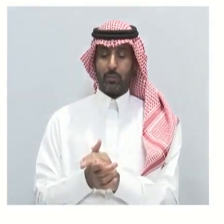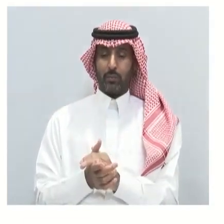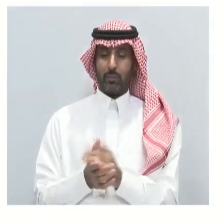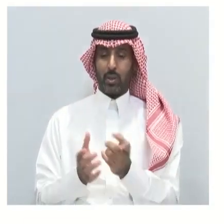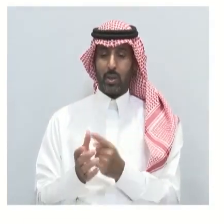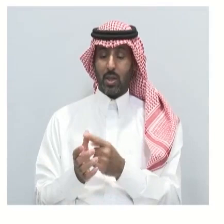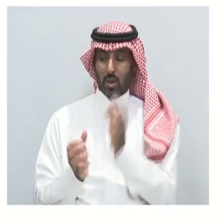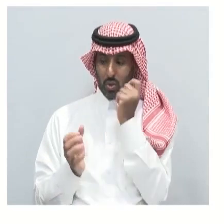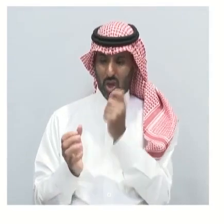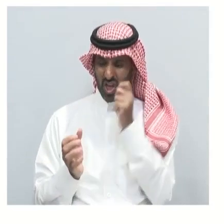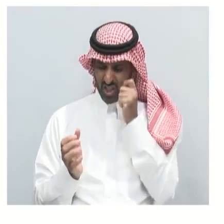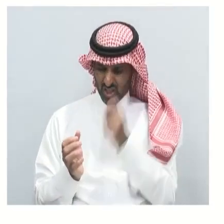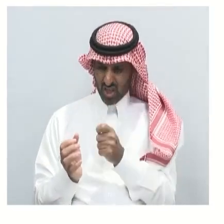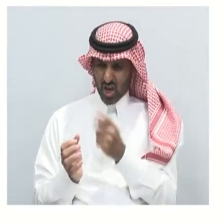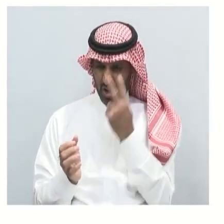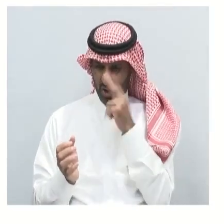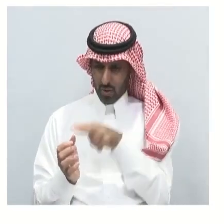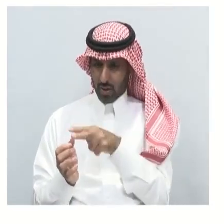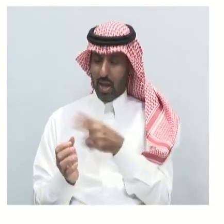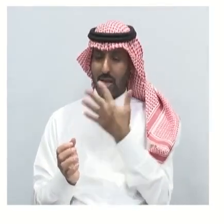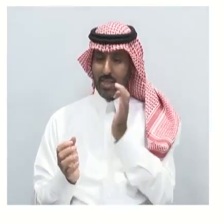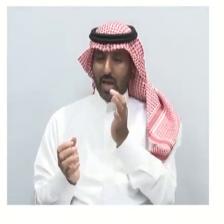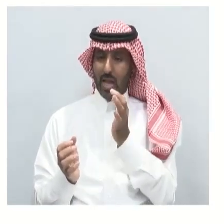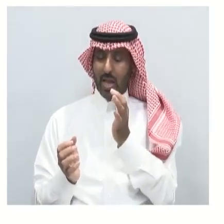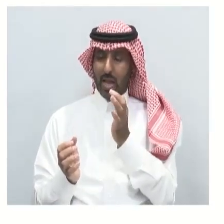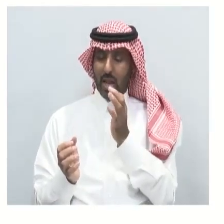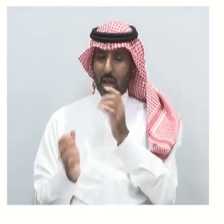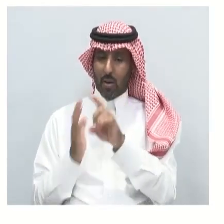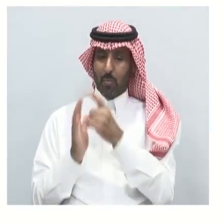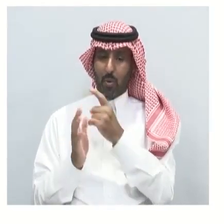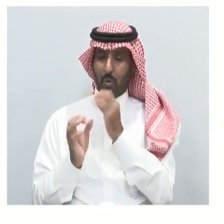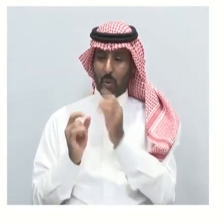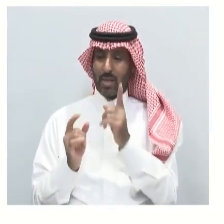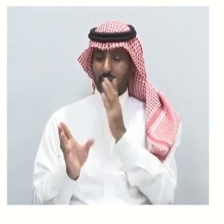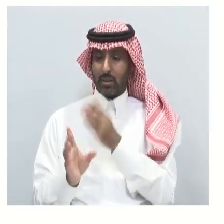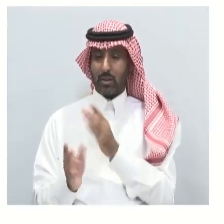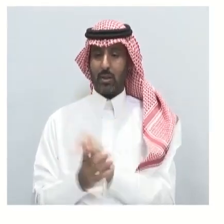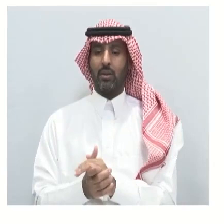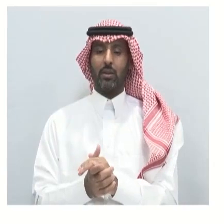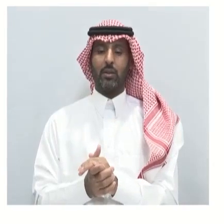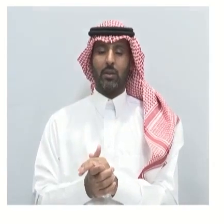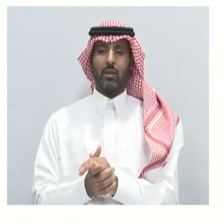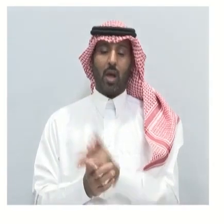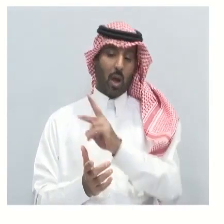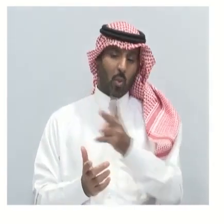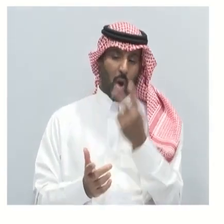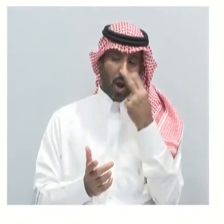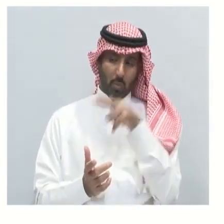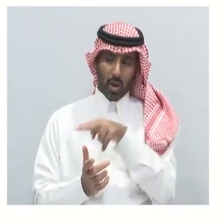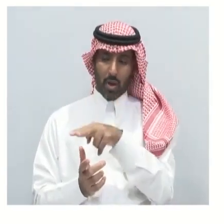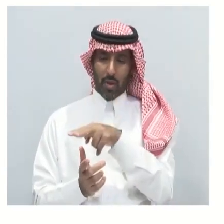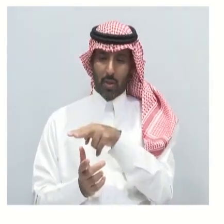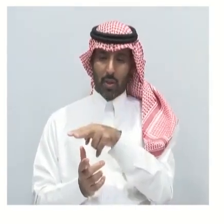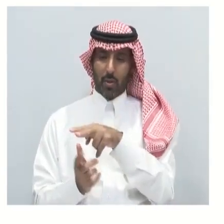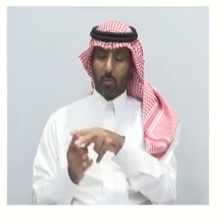انها تمتاز بالدقه السهوله والموضوعيه مباشره انواع الملاحظه ذكرنا ان